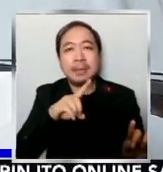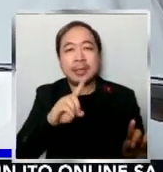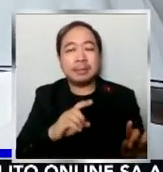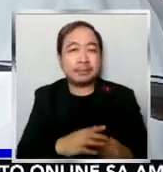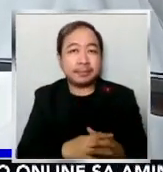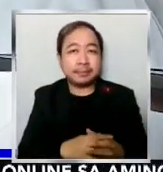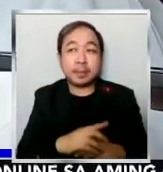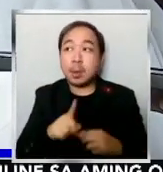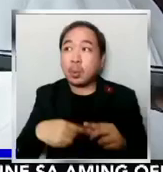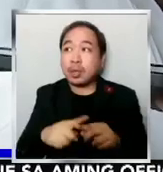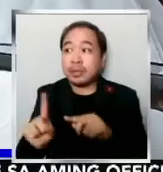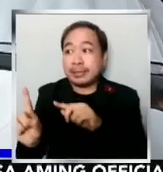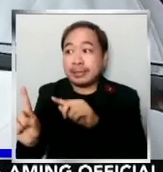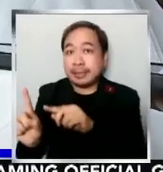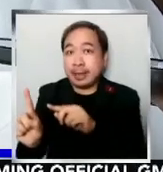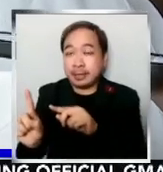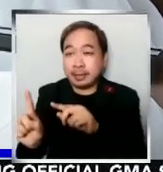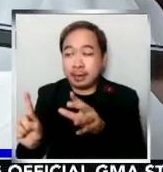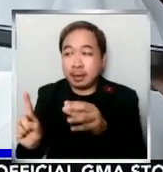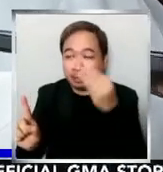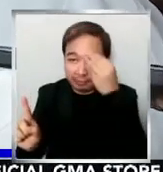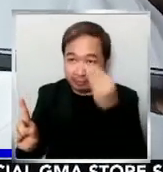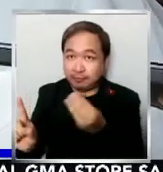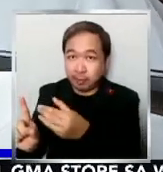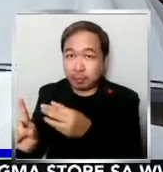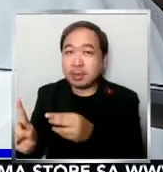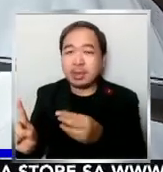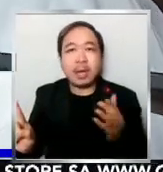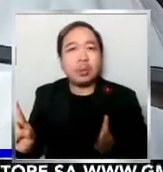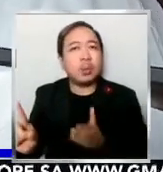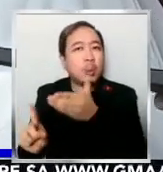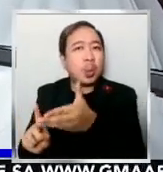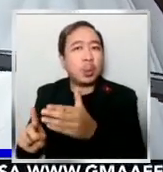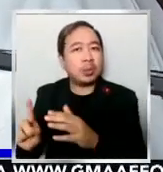si Percy Lapid sa Laguna, medyo nagalit at